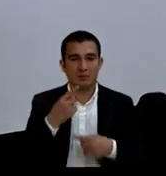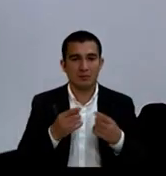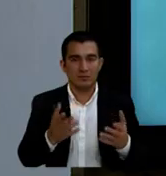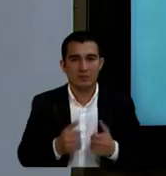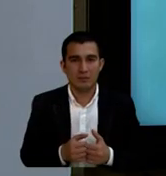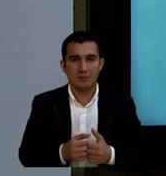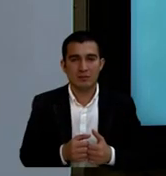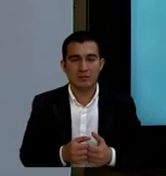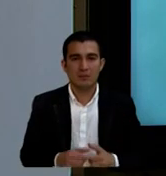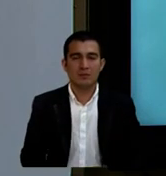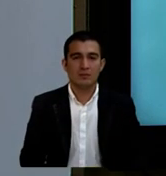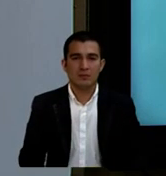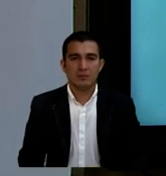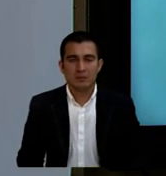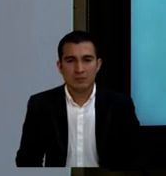shu so'zni ishlatish bilan.